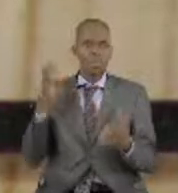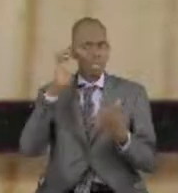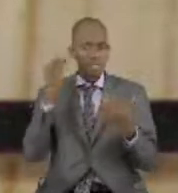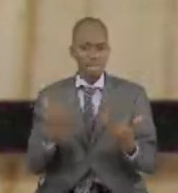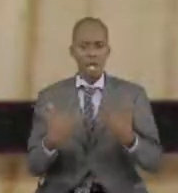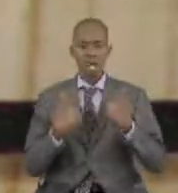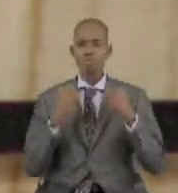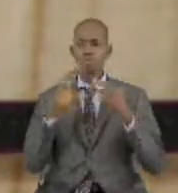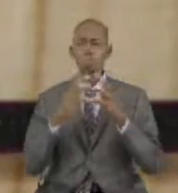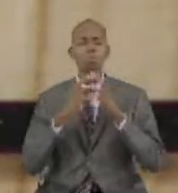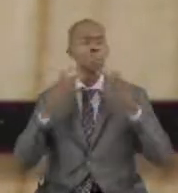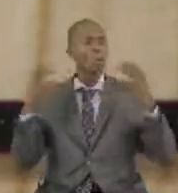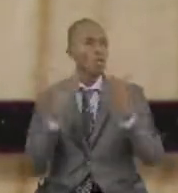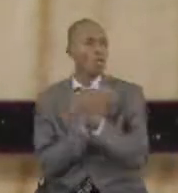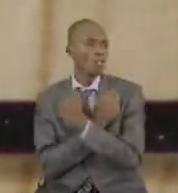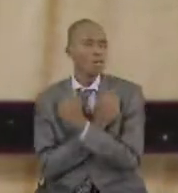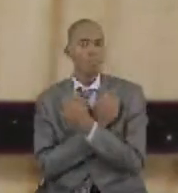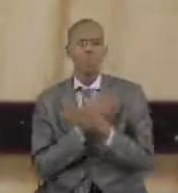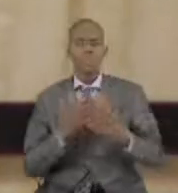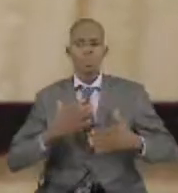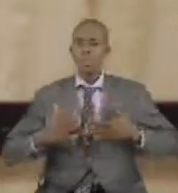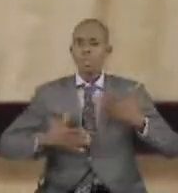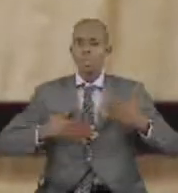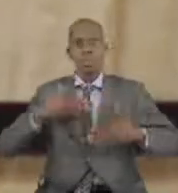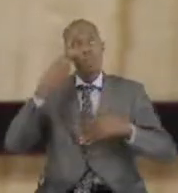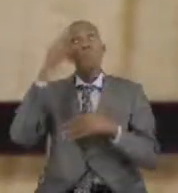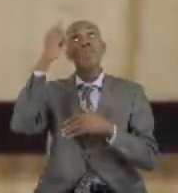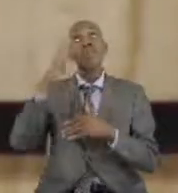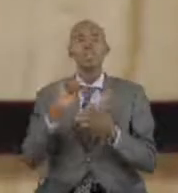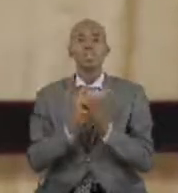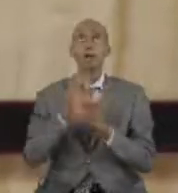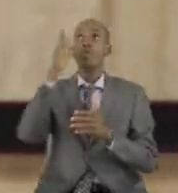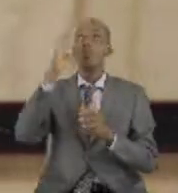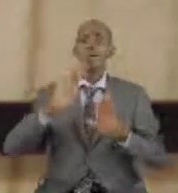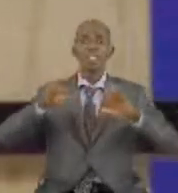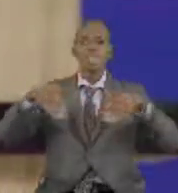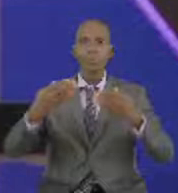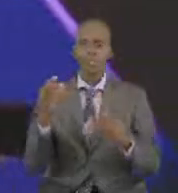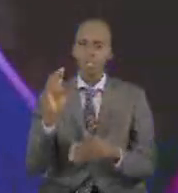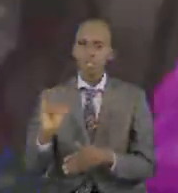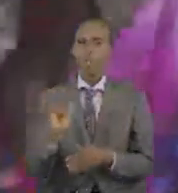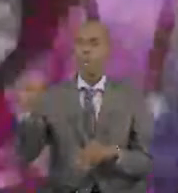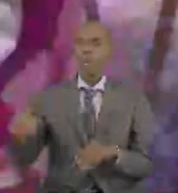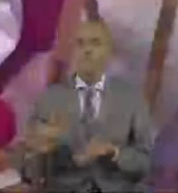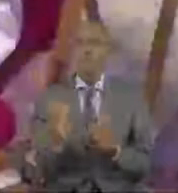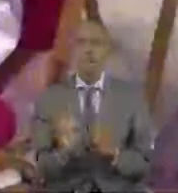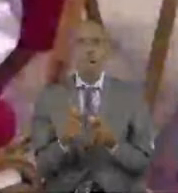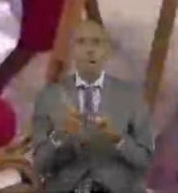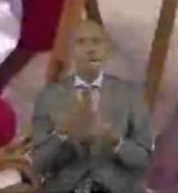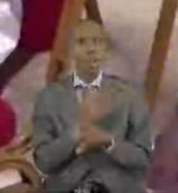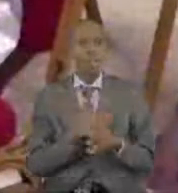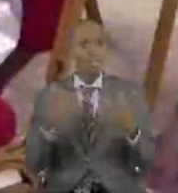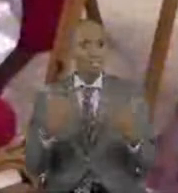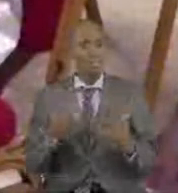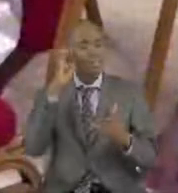Dieu, tellement d'excitation pour Dieu que Dieu lui avait donné une autre opportunité.